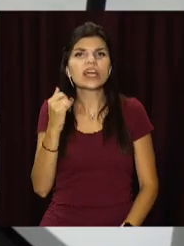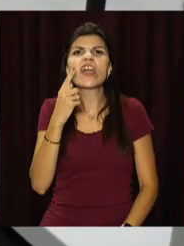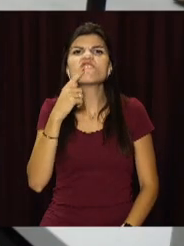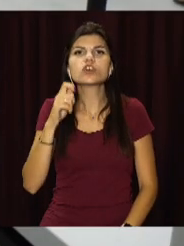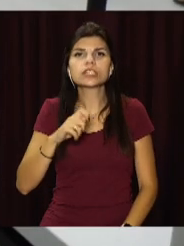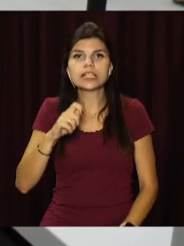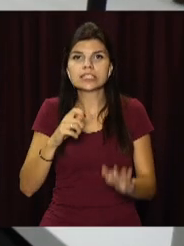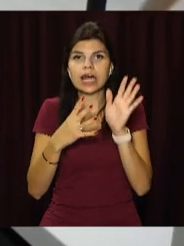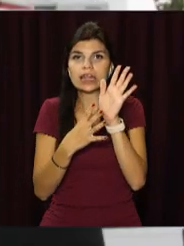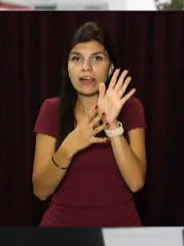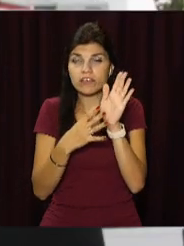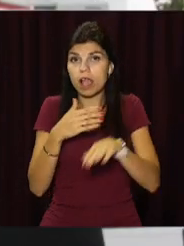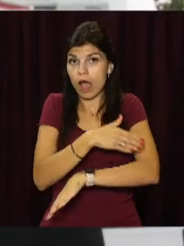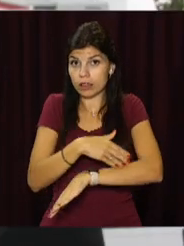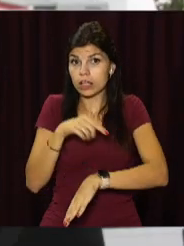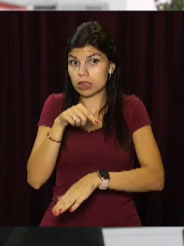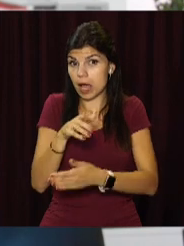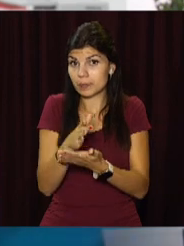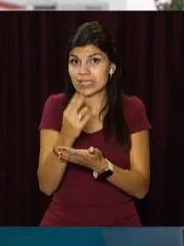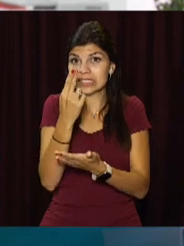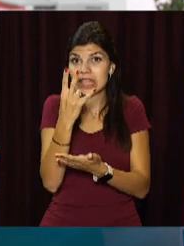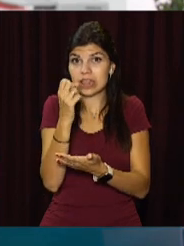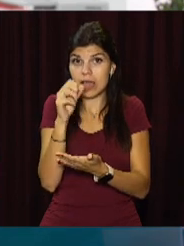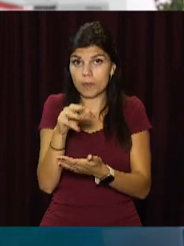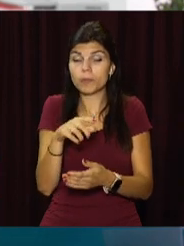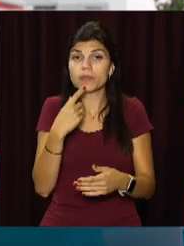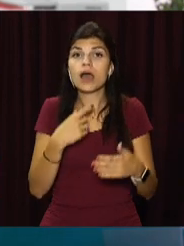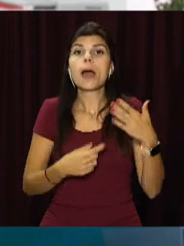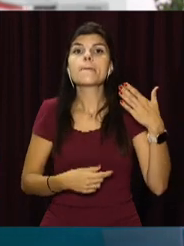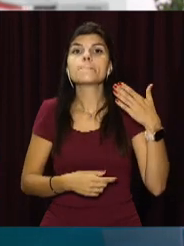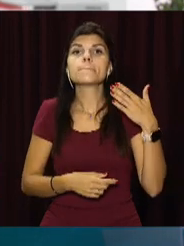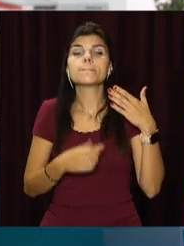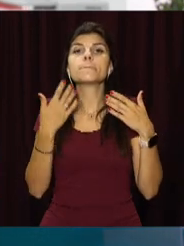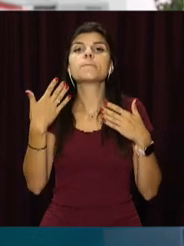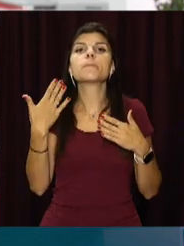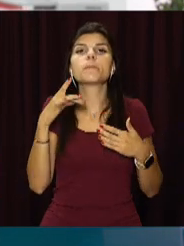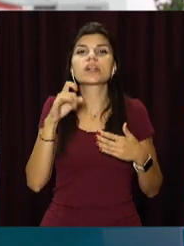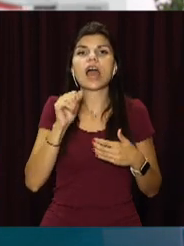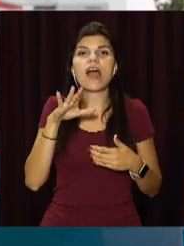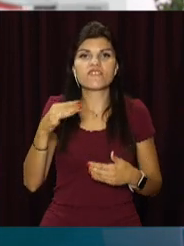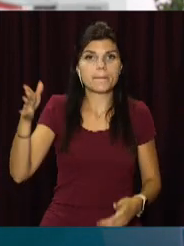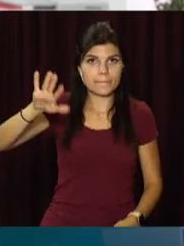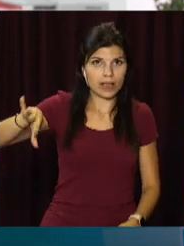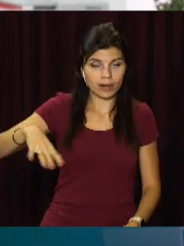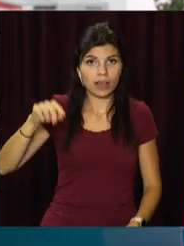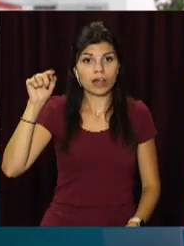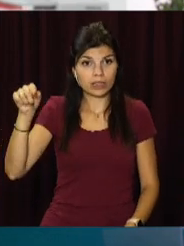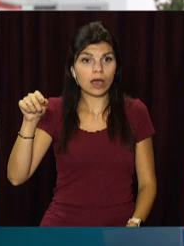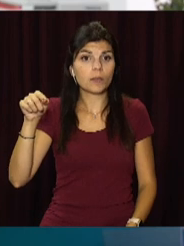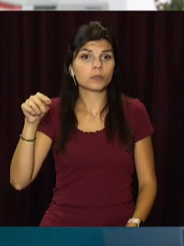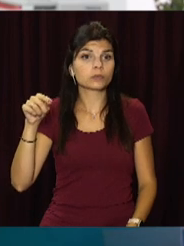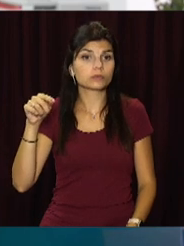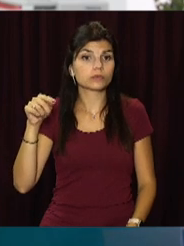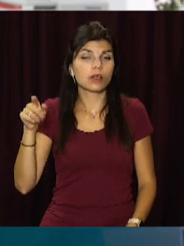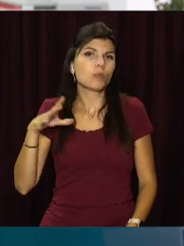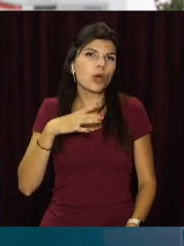Воскресенська, 9. На правому березі в нас був єдиний в приміщенні міської ради, і там було не